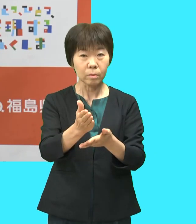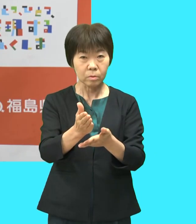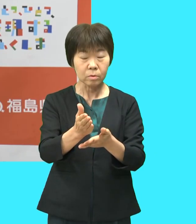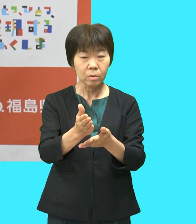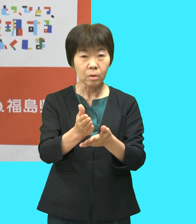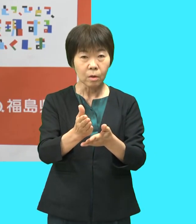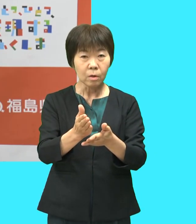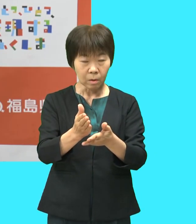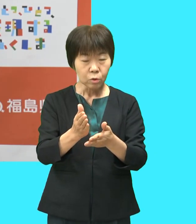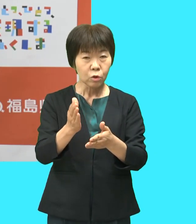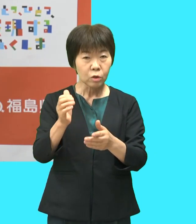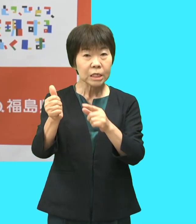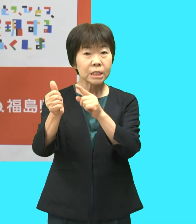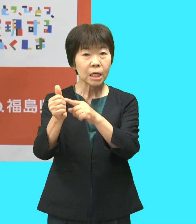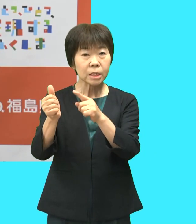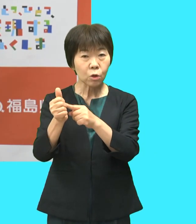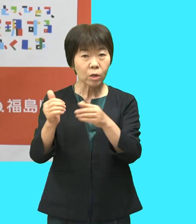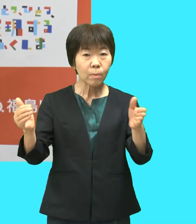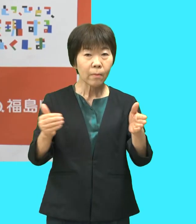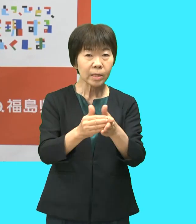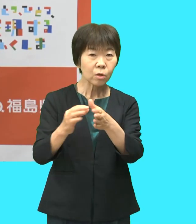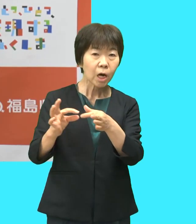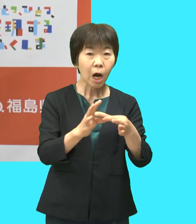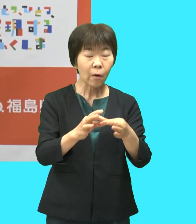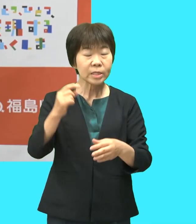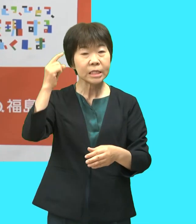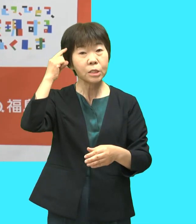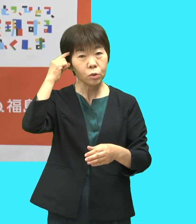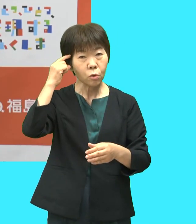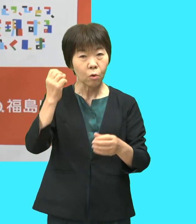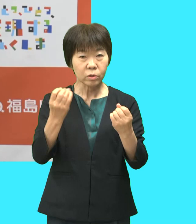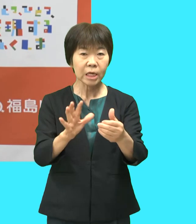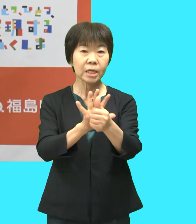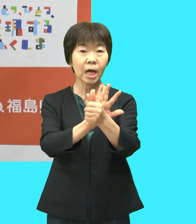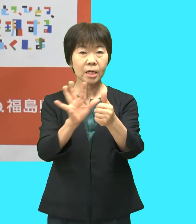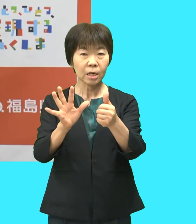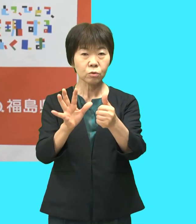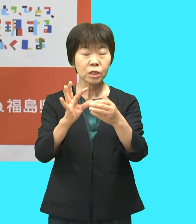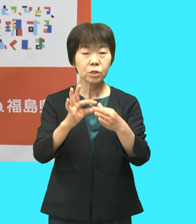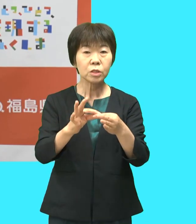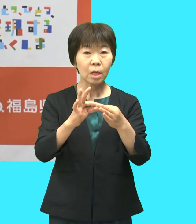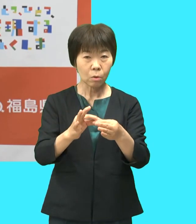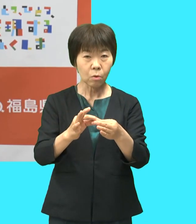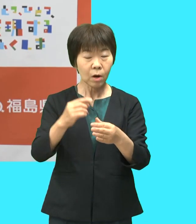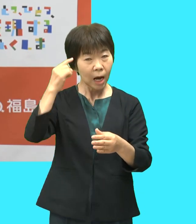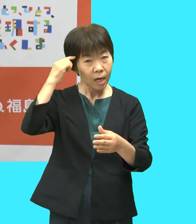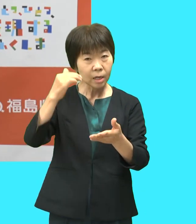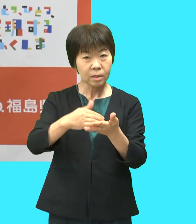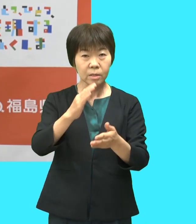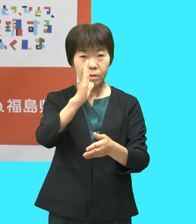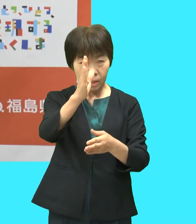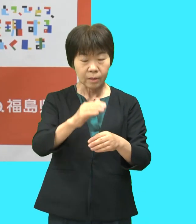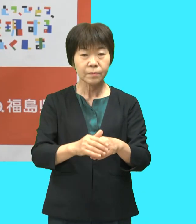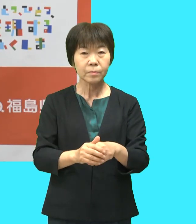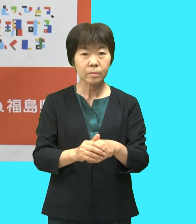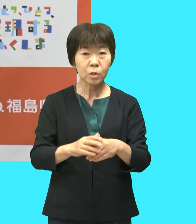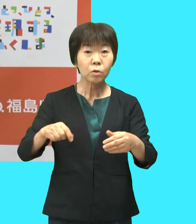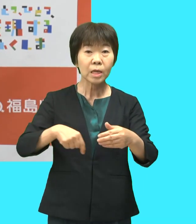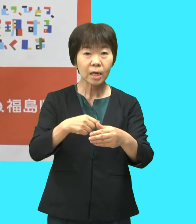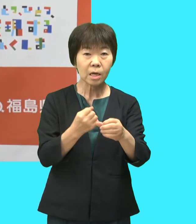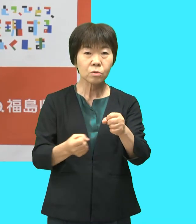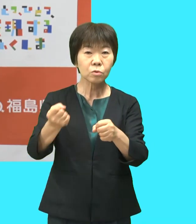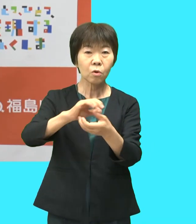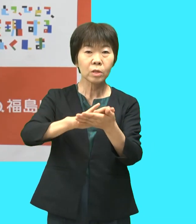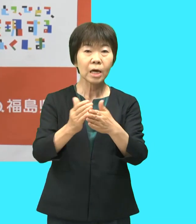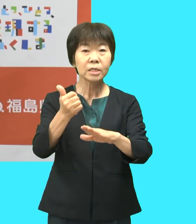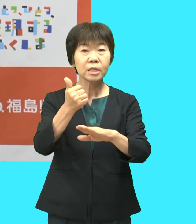首相となる岸田氏とのこれまでの関わりや印象、あと新内閣の顔ぶれについても受け止めをお願いします。その中で復興大